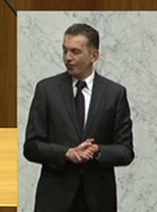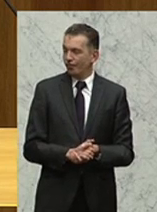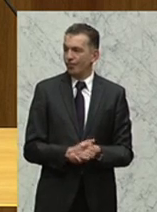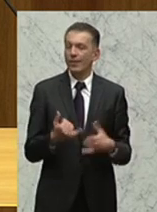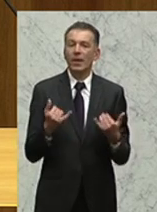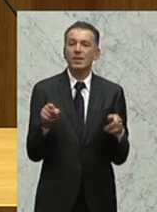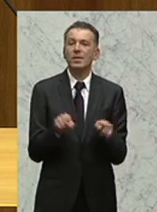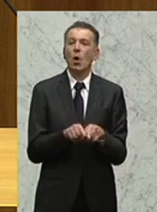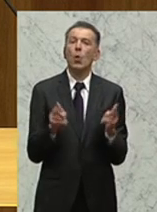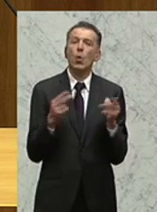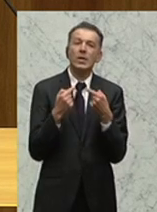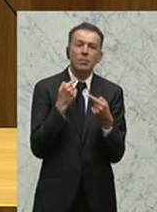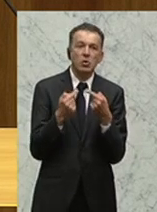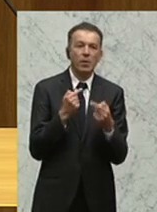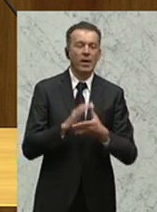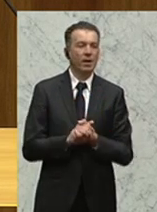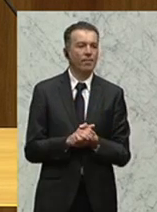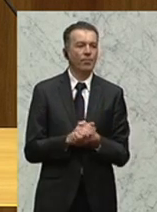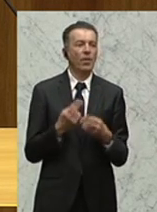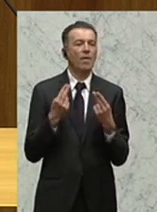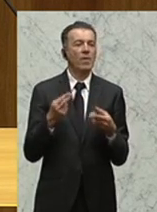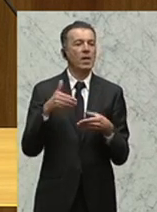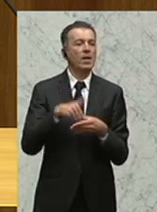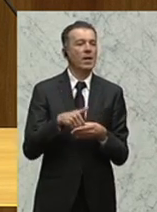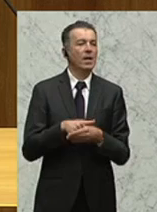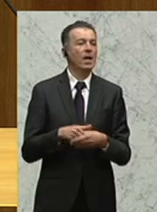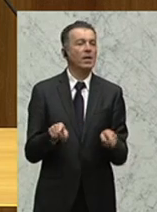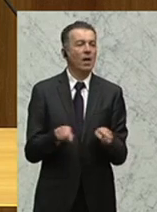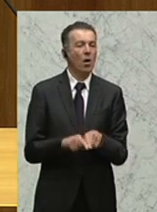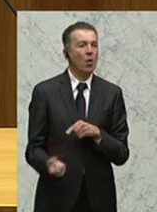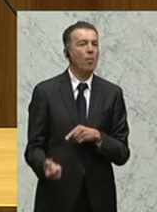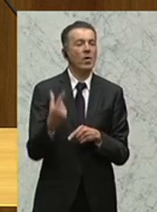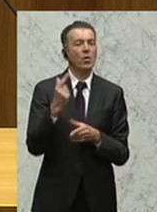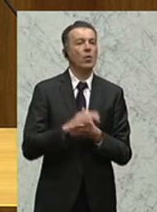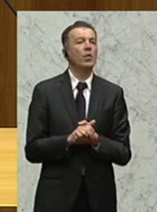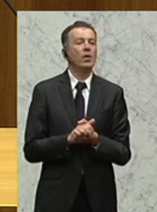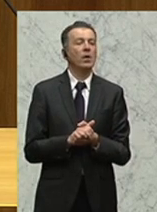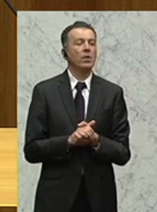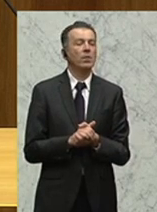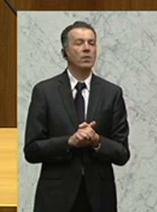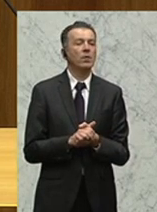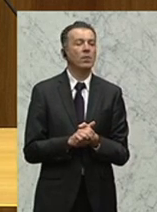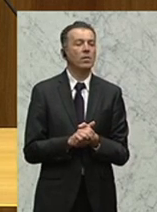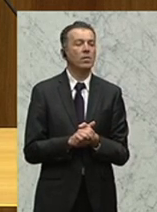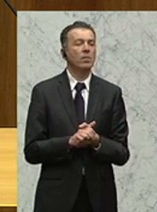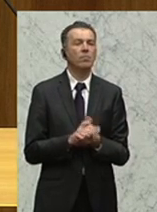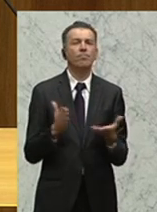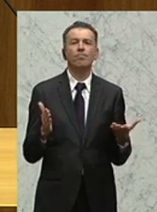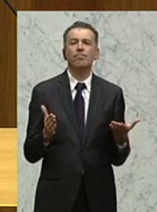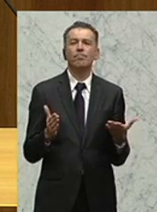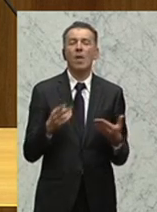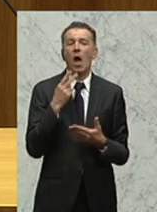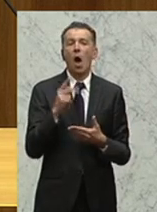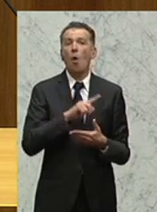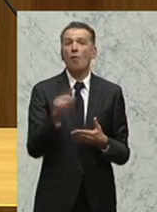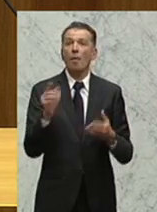Ich möchte nun auch kurz eingehen auf die wichtigen Inhalte und hier auch vor allem an das, auf das vorgesehene Rauchverbot, das